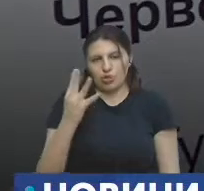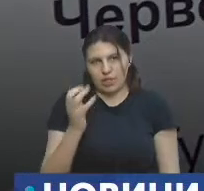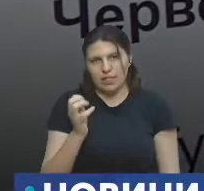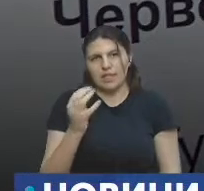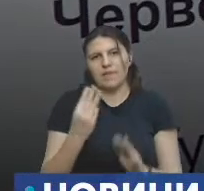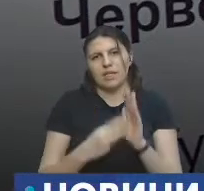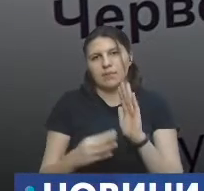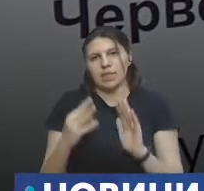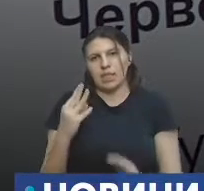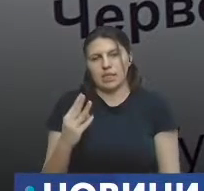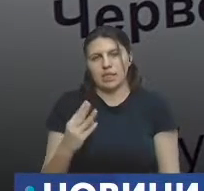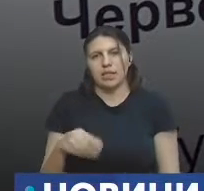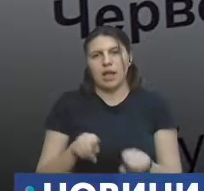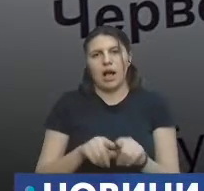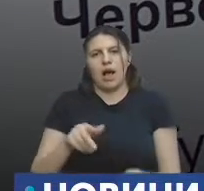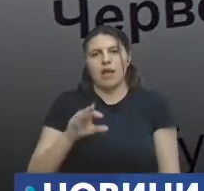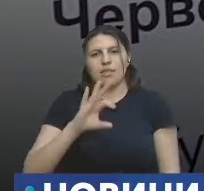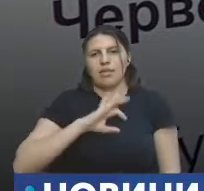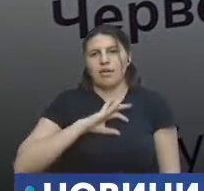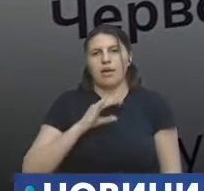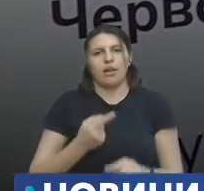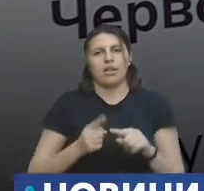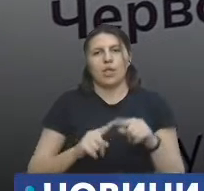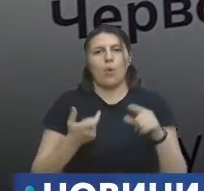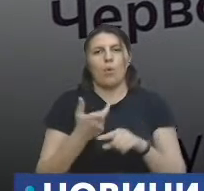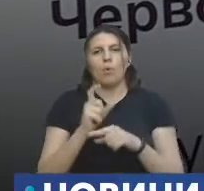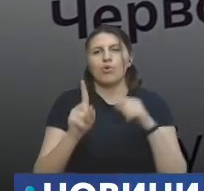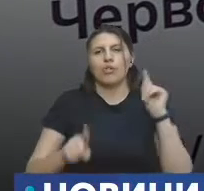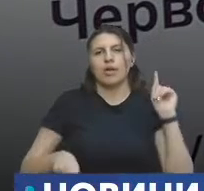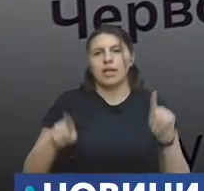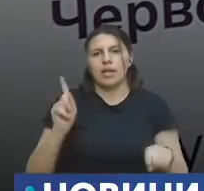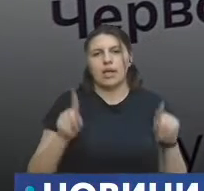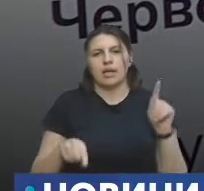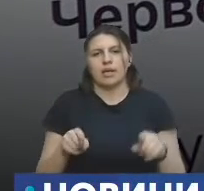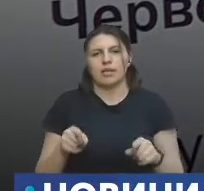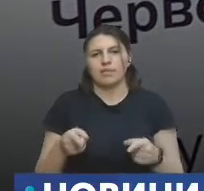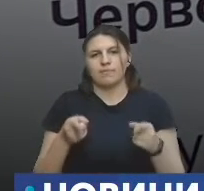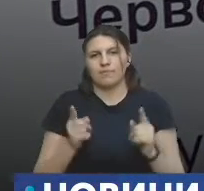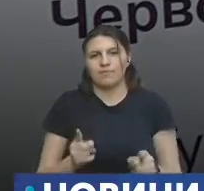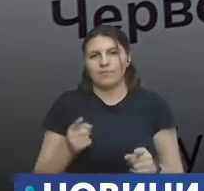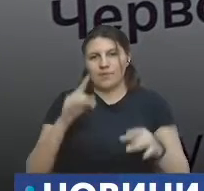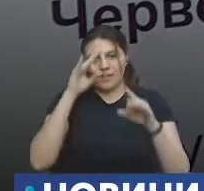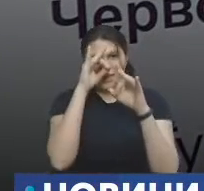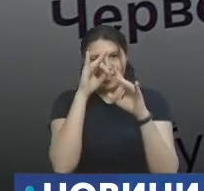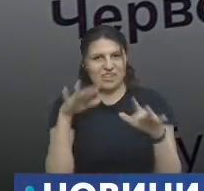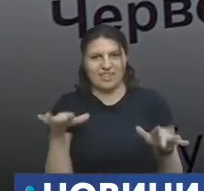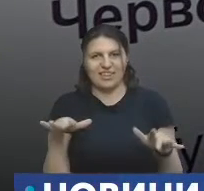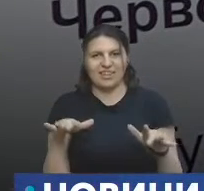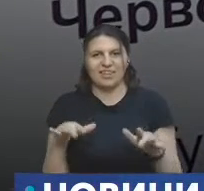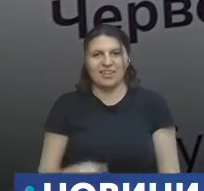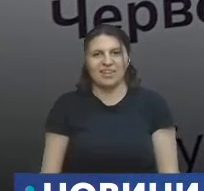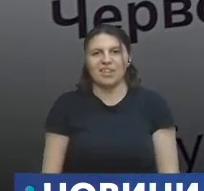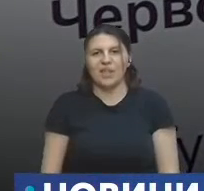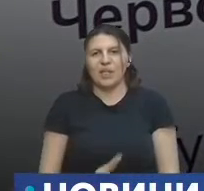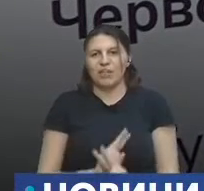1483. Така награда – це дуже рідка, звісно, неожиданно. Никто